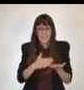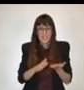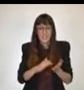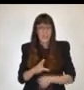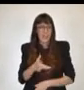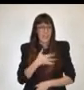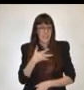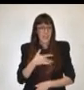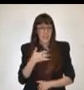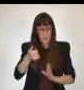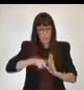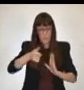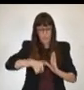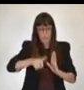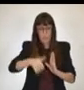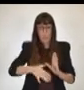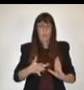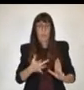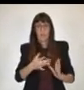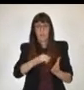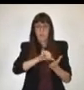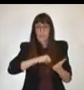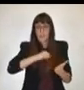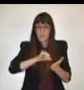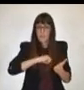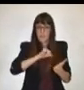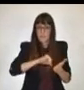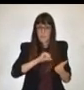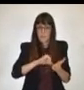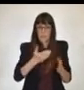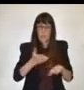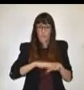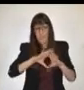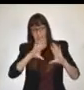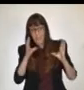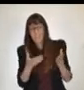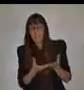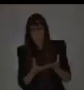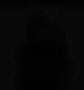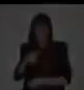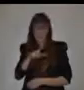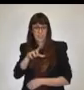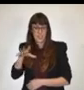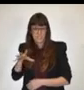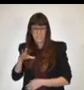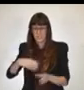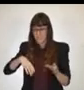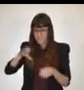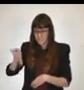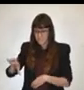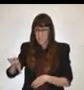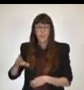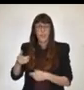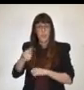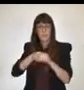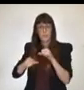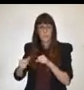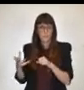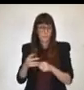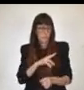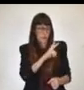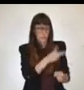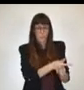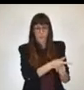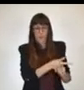mois, mais avec un risque, bien sûr, que le capital total ne soit pas remboursé à la fin. Seconde irrégularité pointée